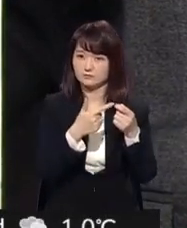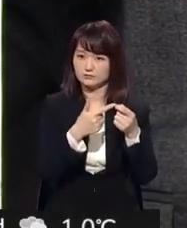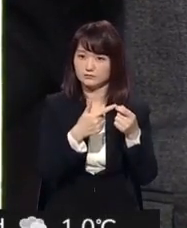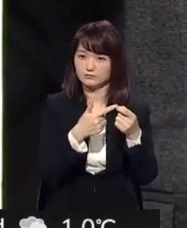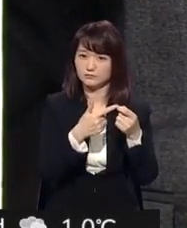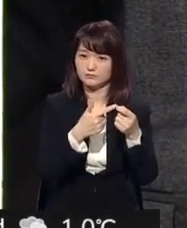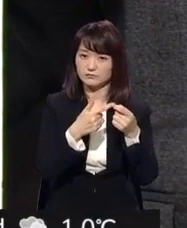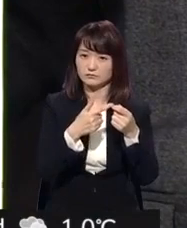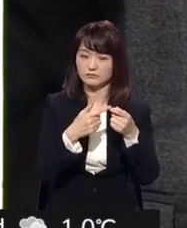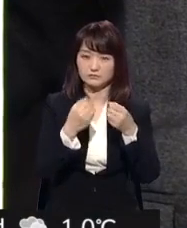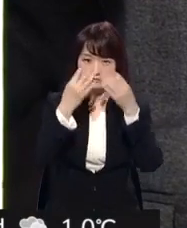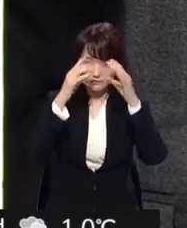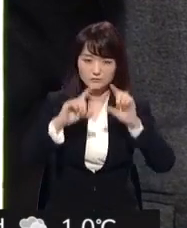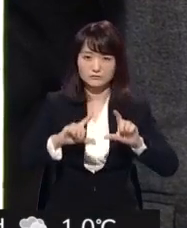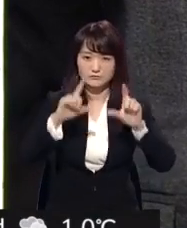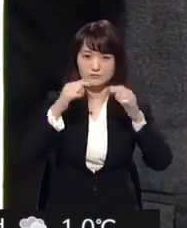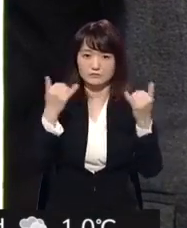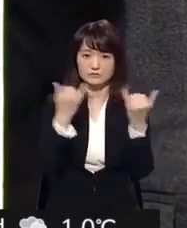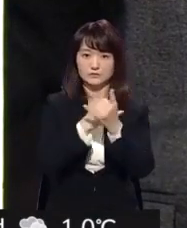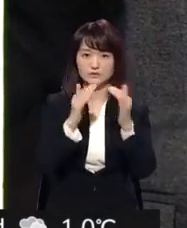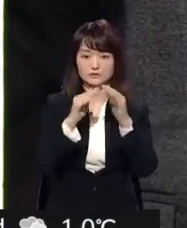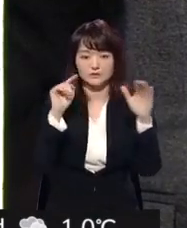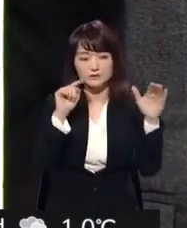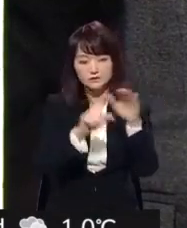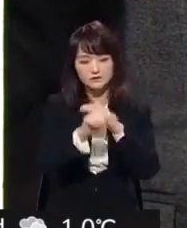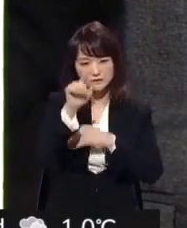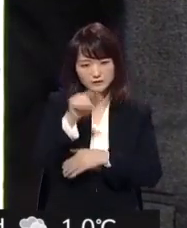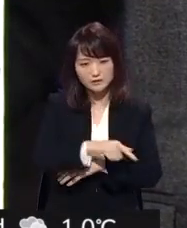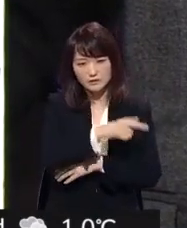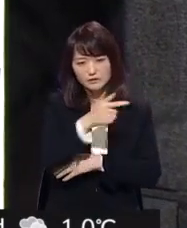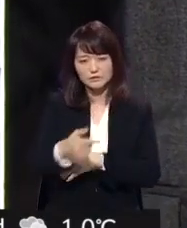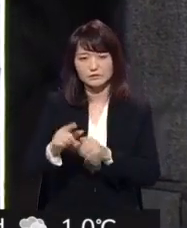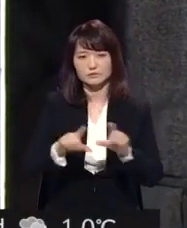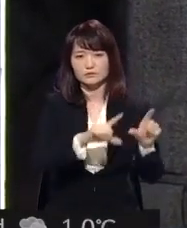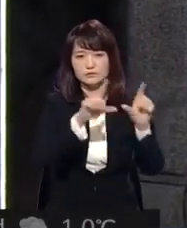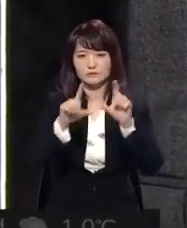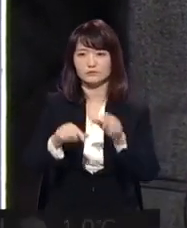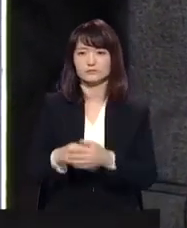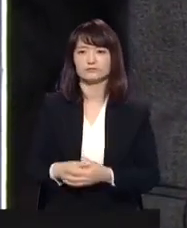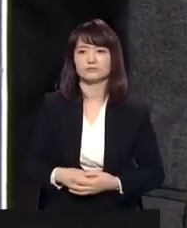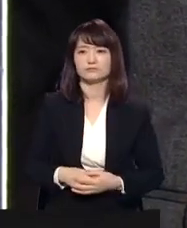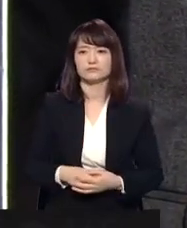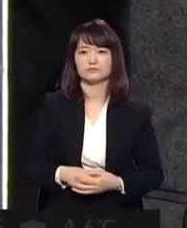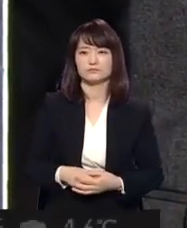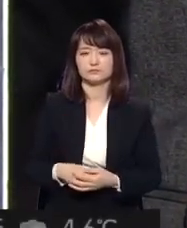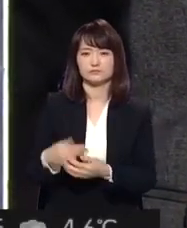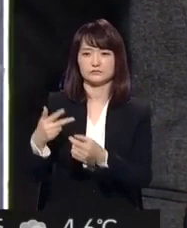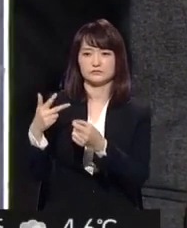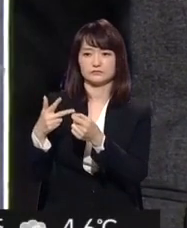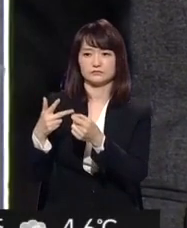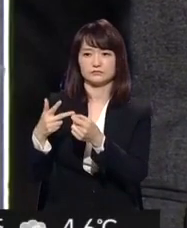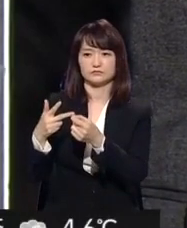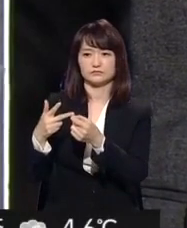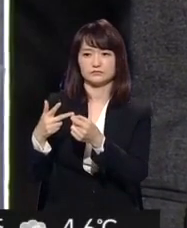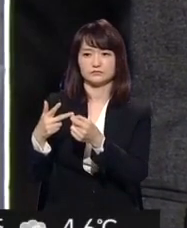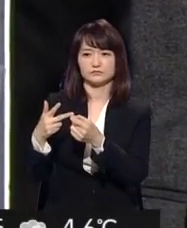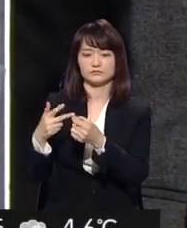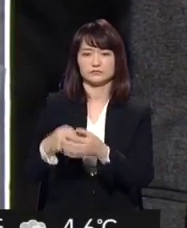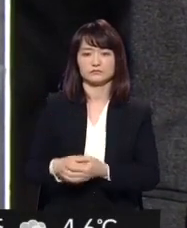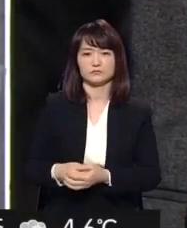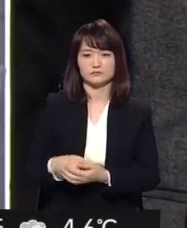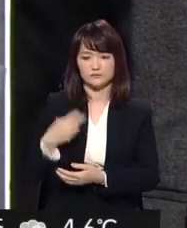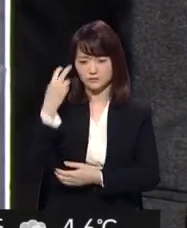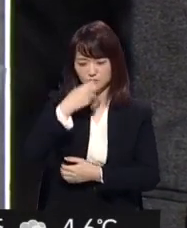같은 경우에는 설날이었잖아요 친척집에서 종일 보냈습니다 마지막 차량 같은 경우에는 사실 수사에 가장 비협조적이어서